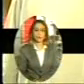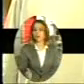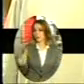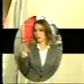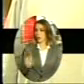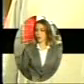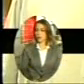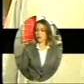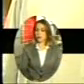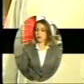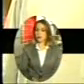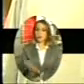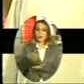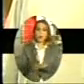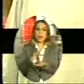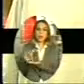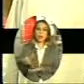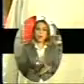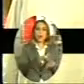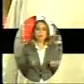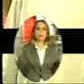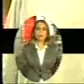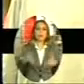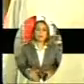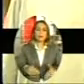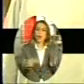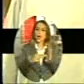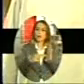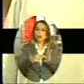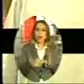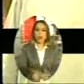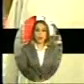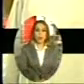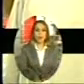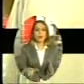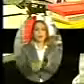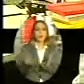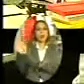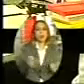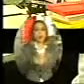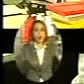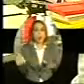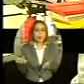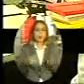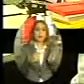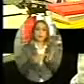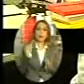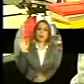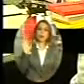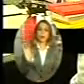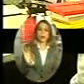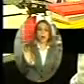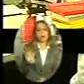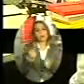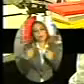נכון, חלקם במקומות שבהם קרסו רשתות שלמות בגלל הרוחות ובגלל פגיעה של